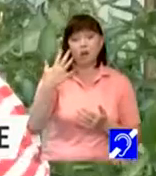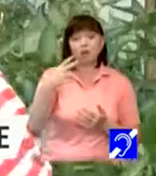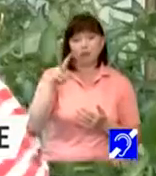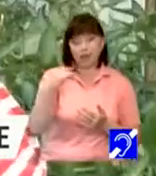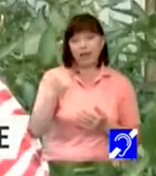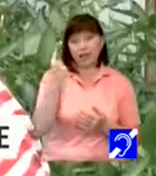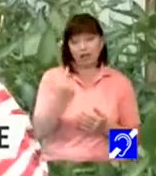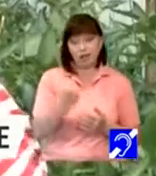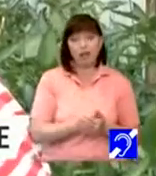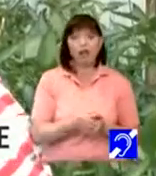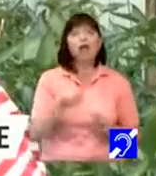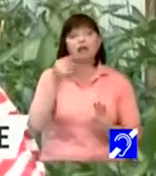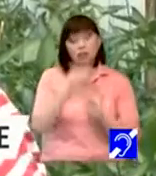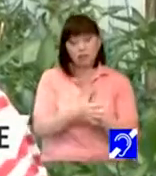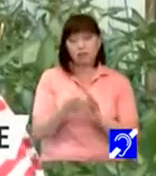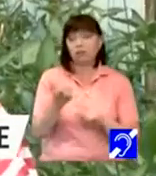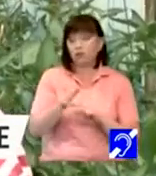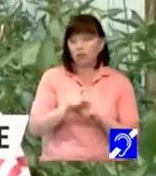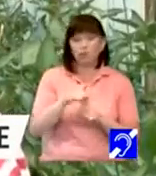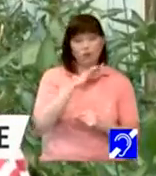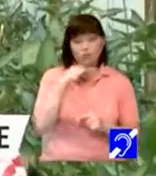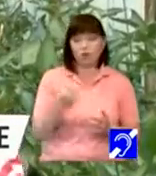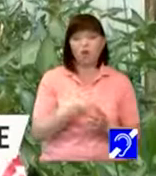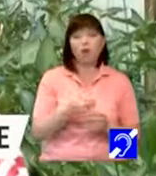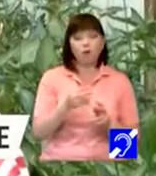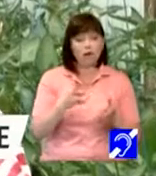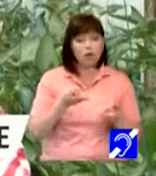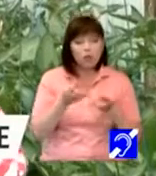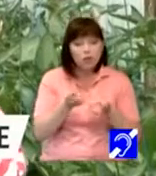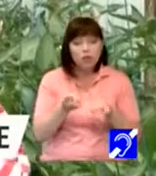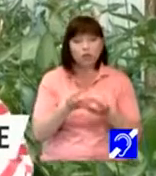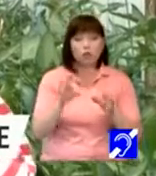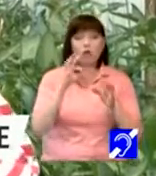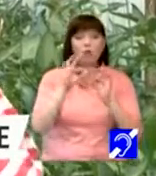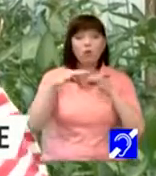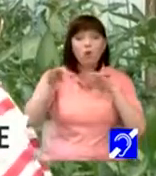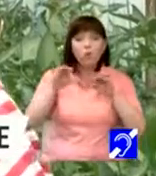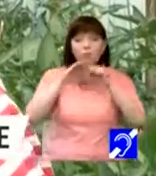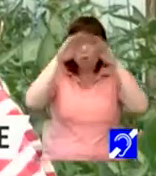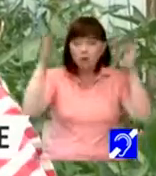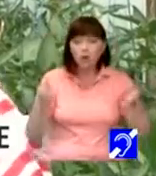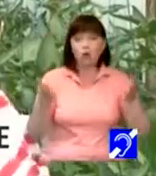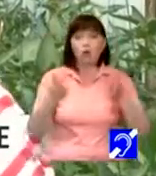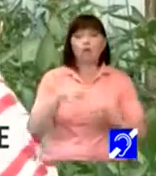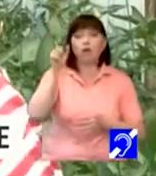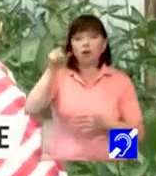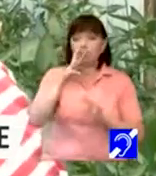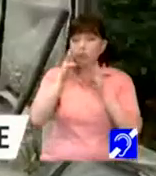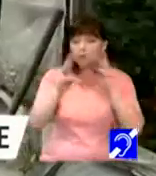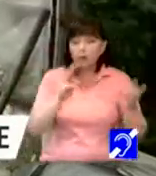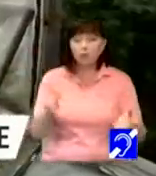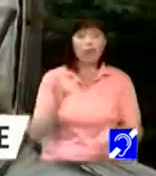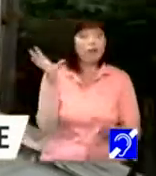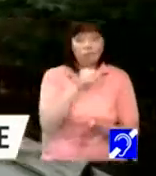kilogram. Cheltuierile sunt mai mari anul ăsta și la sămânță, și la foc, și la peliculă, și la brațele de muncă și la totul mai